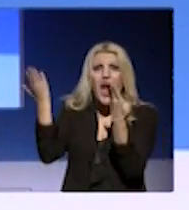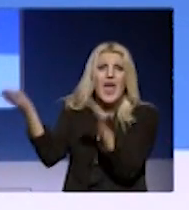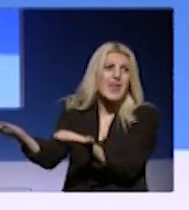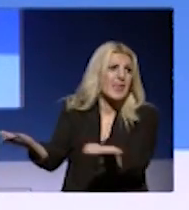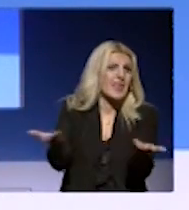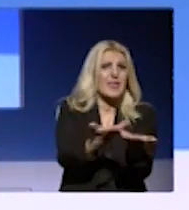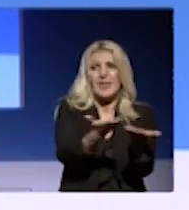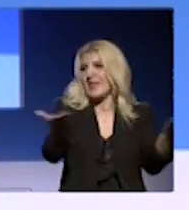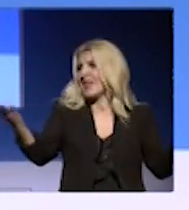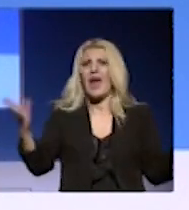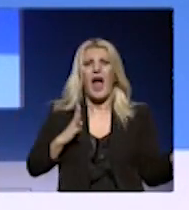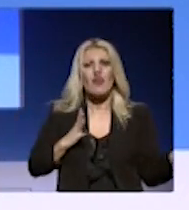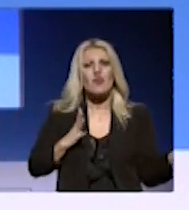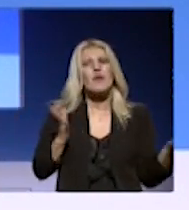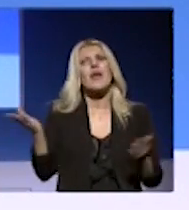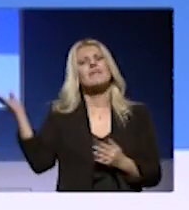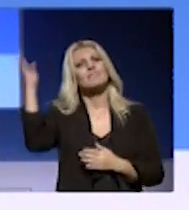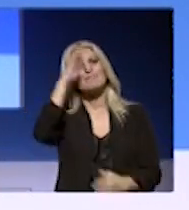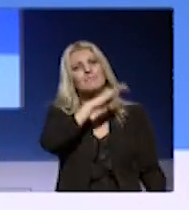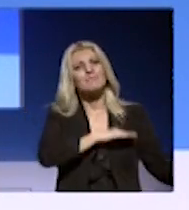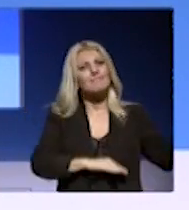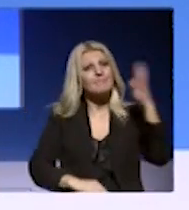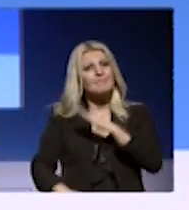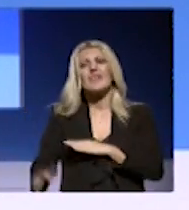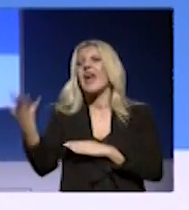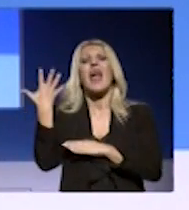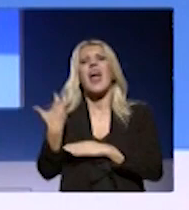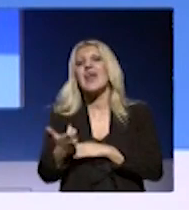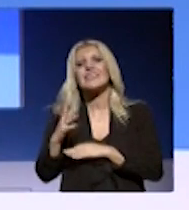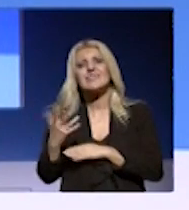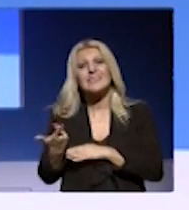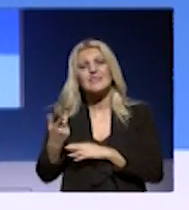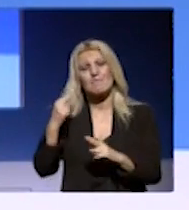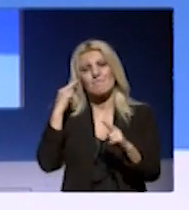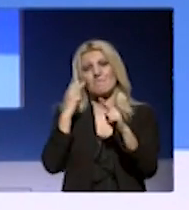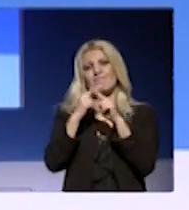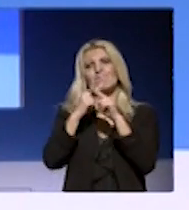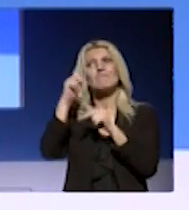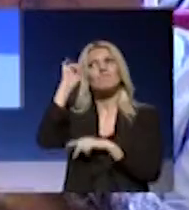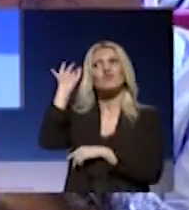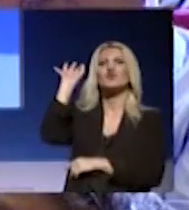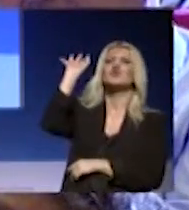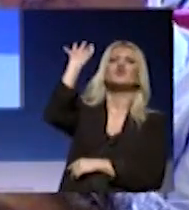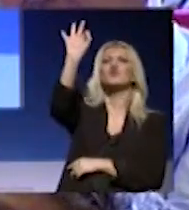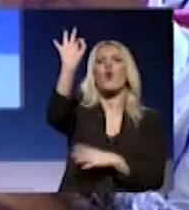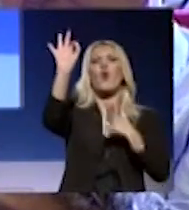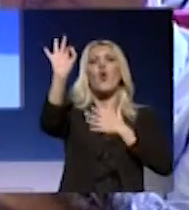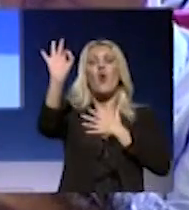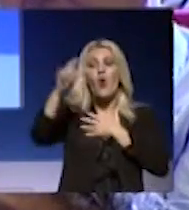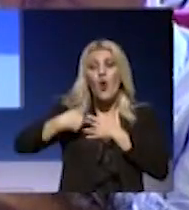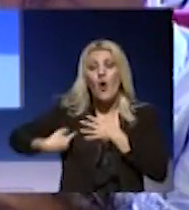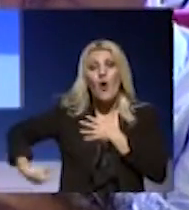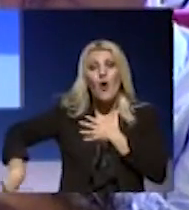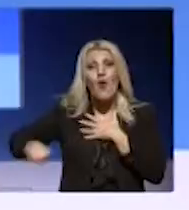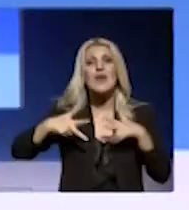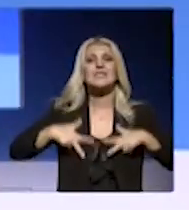πολλές ψηφίδες, οι οποίες συνθέτουν ακριβώς αυτό το οποίο αποτελεί και τον κεντρικό στόχο της κυβέρνησής μας, ευκαιρίες,